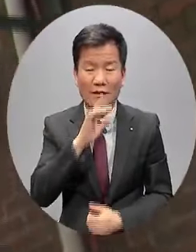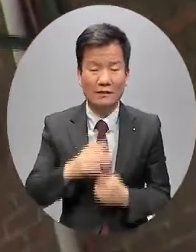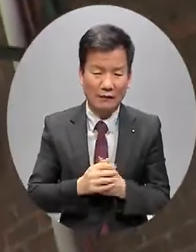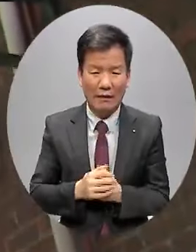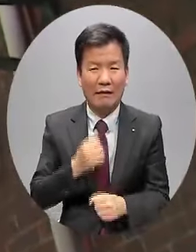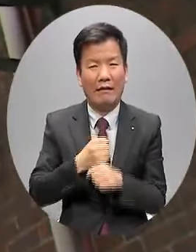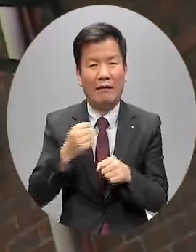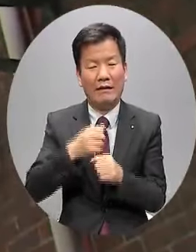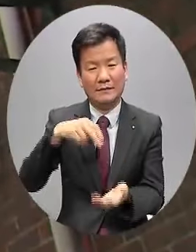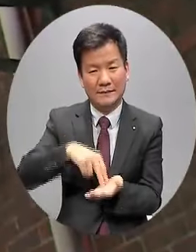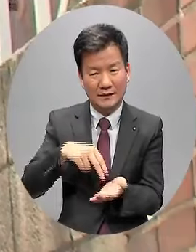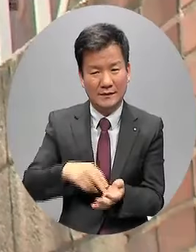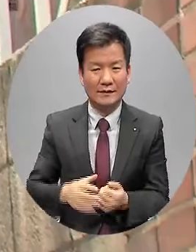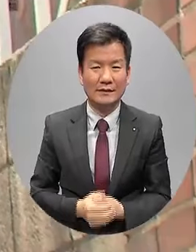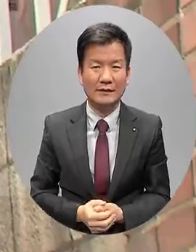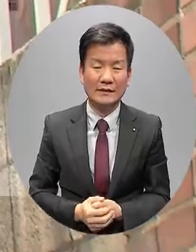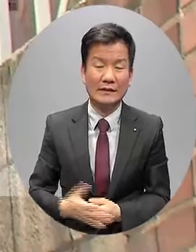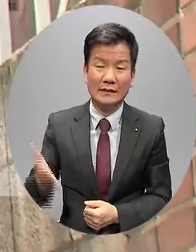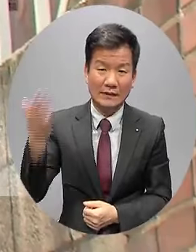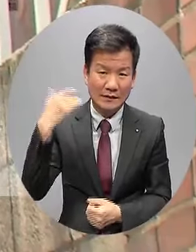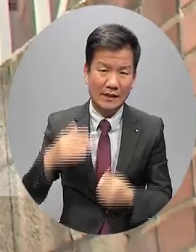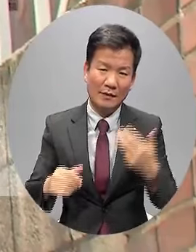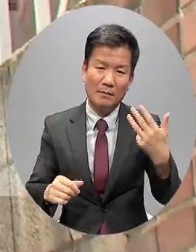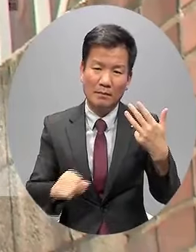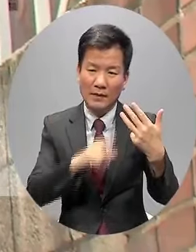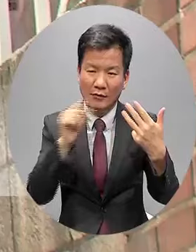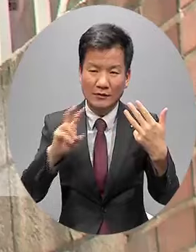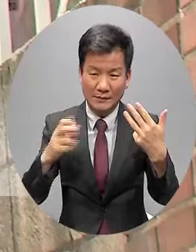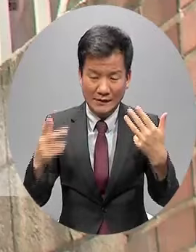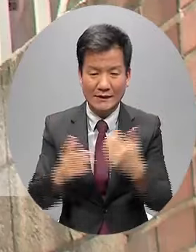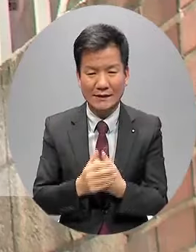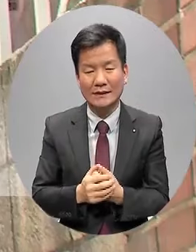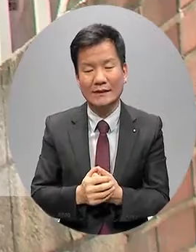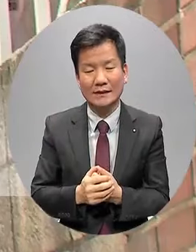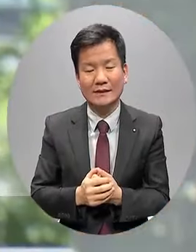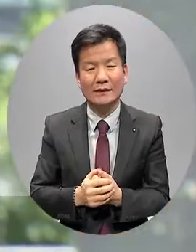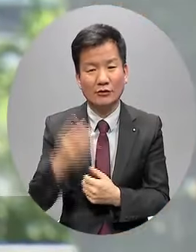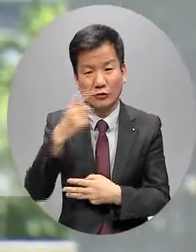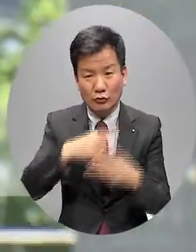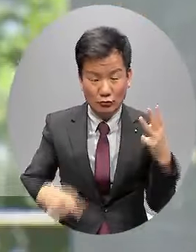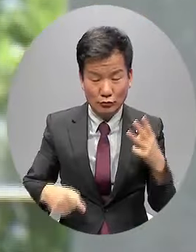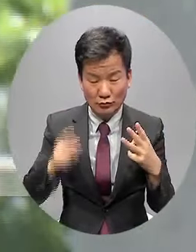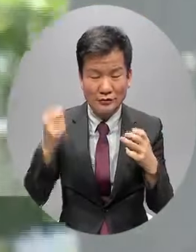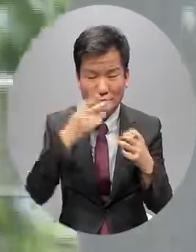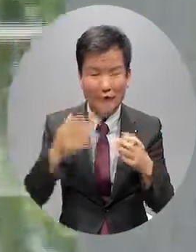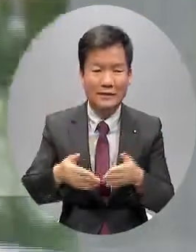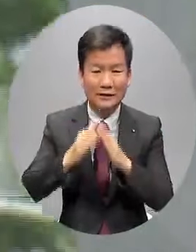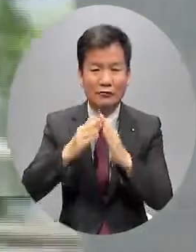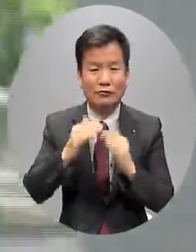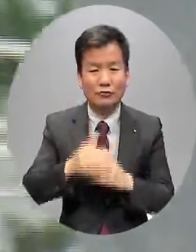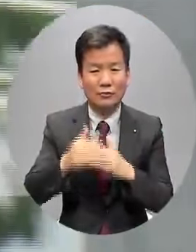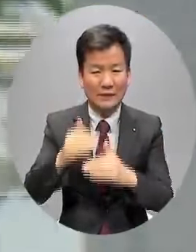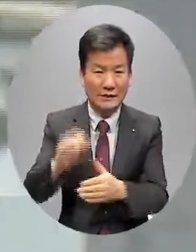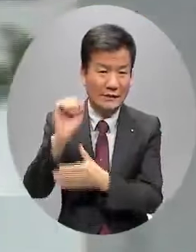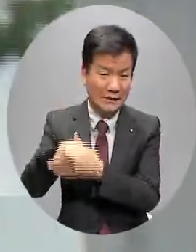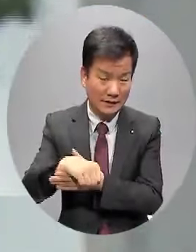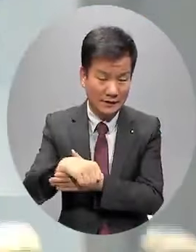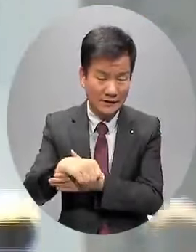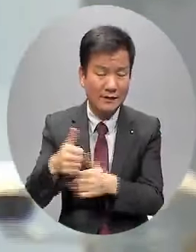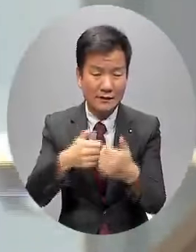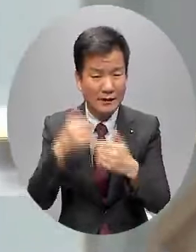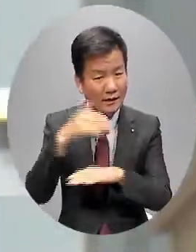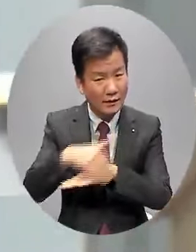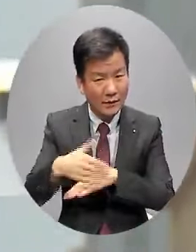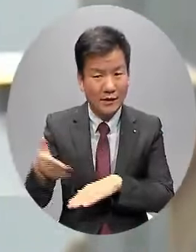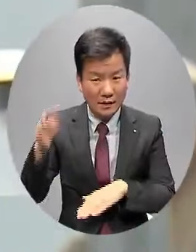당혹스러워하고 있습니다 지난달 27일 상임 집행위원회에서 청주 경실련 재창립 준비위원회 승인을 논의할